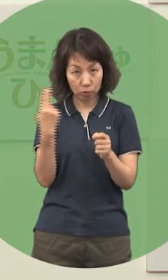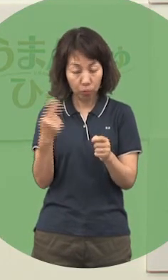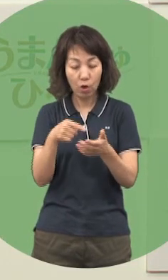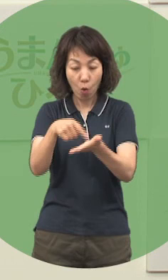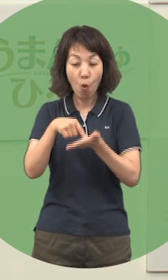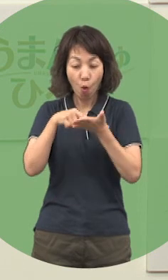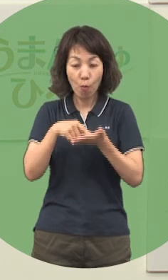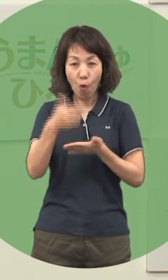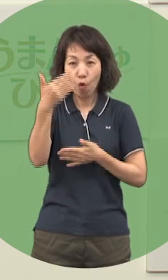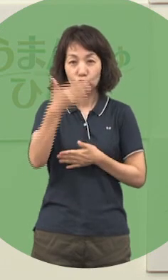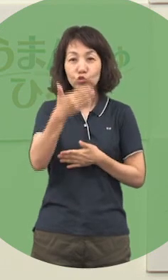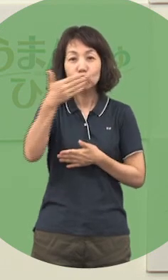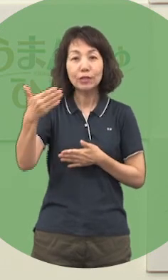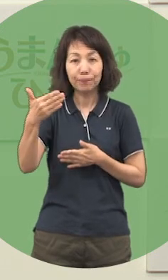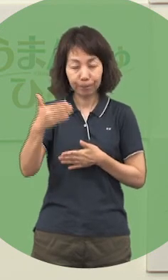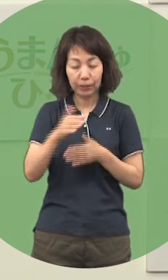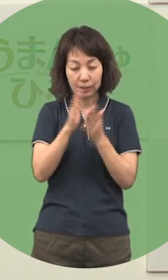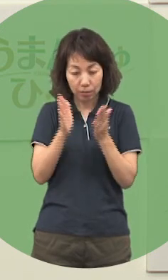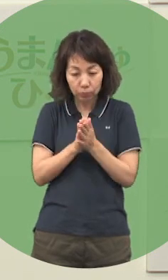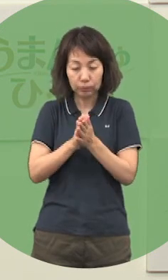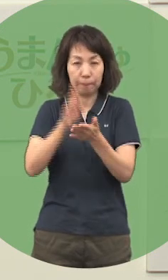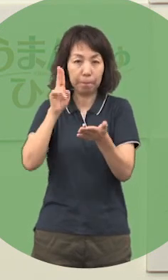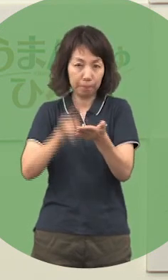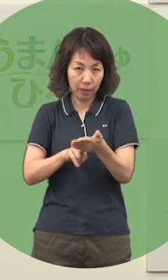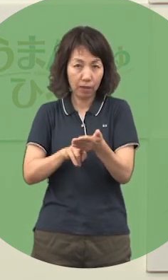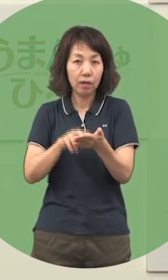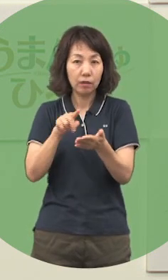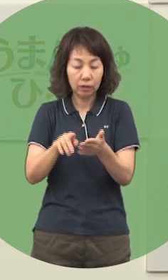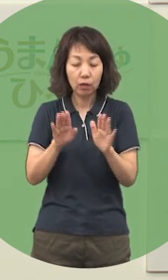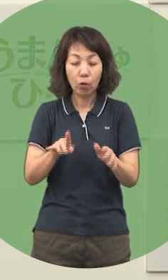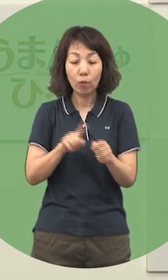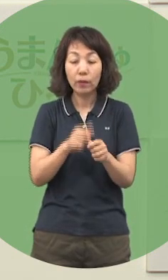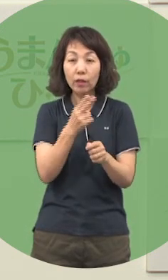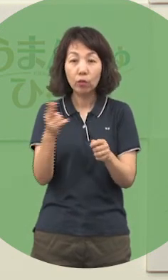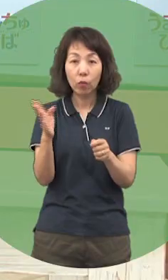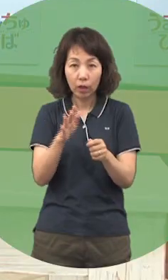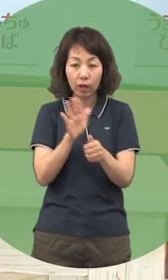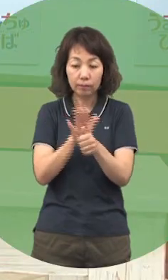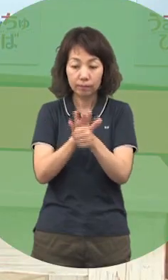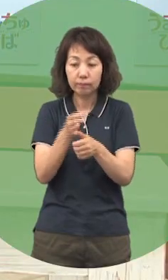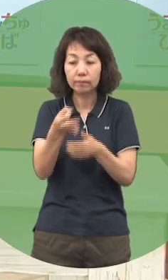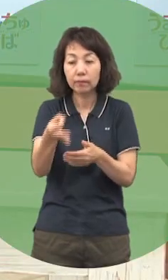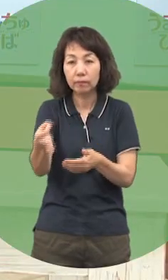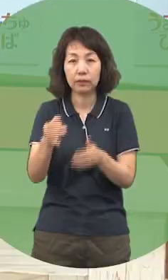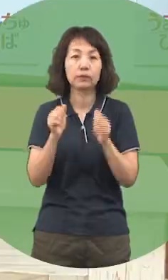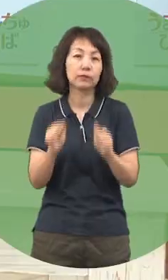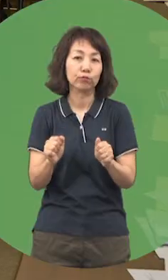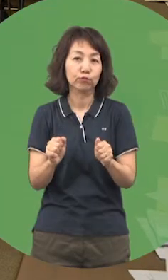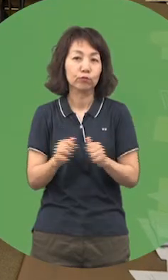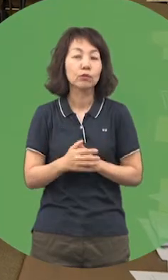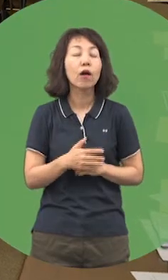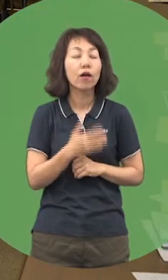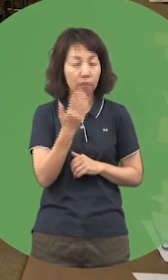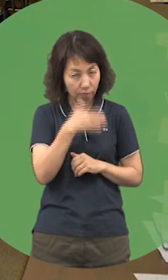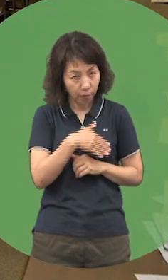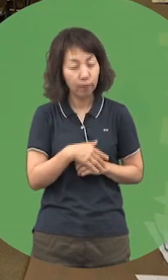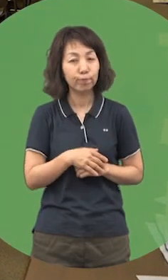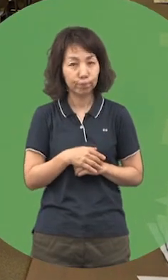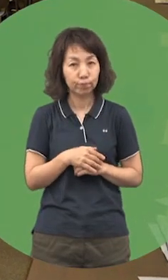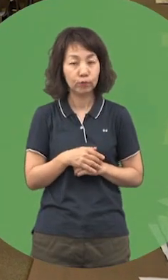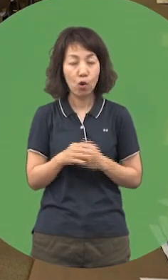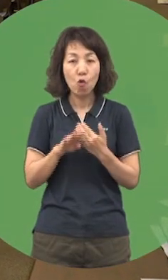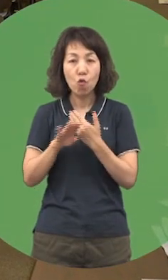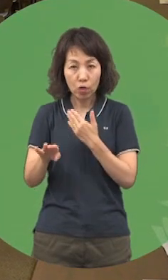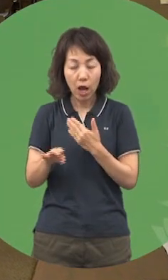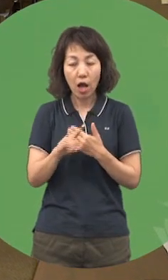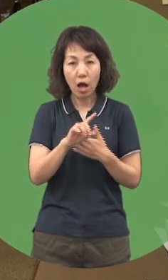名全員の給付を決定し、今年度から支援を行っています。 そうなんですね。 他にも各